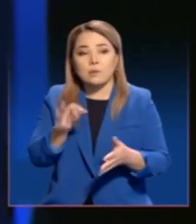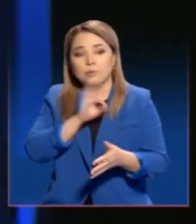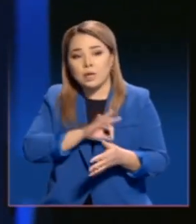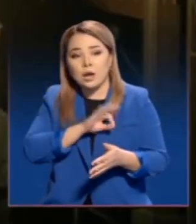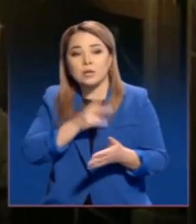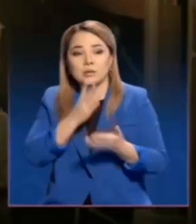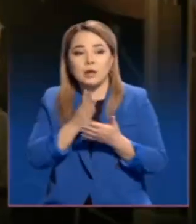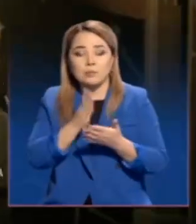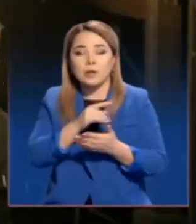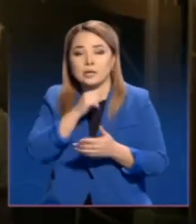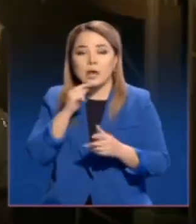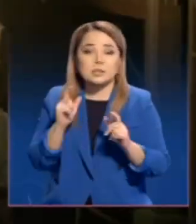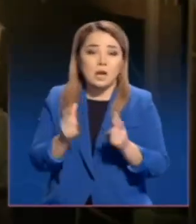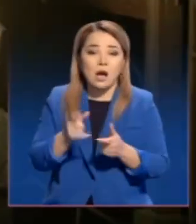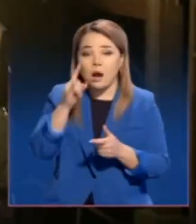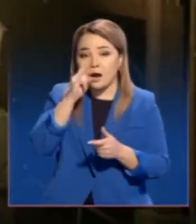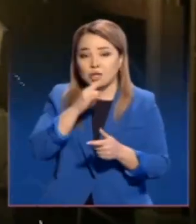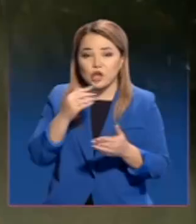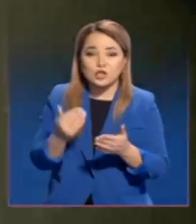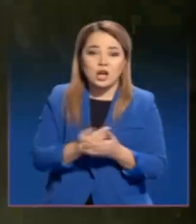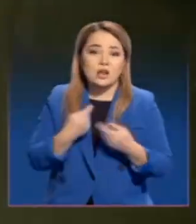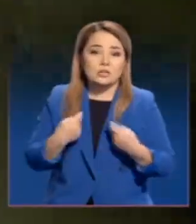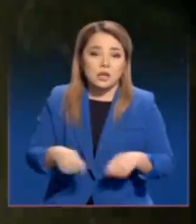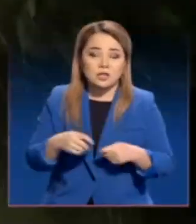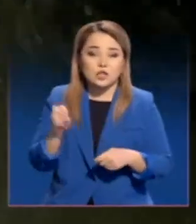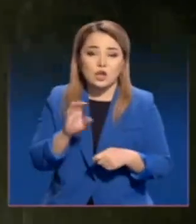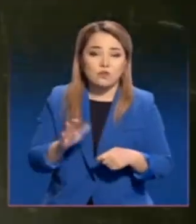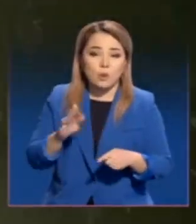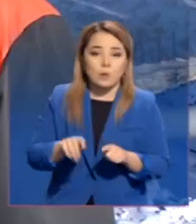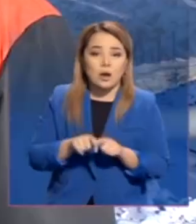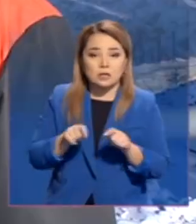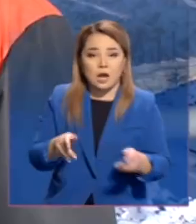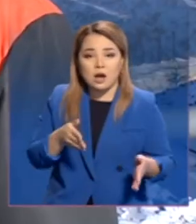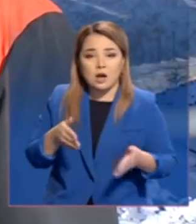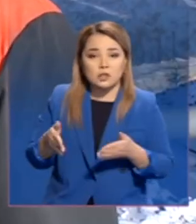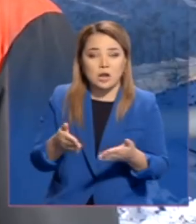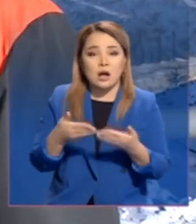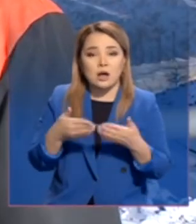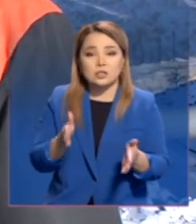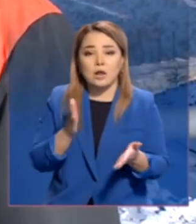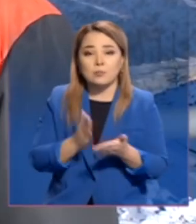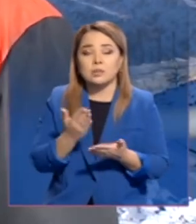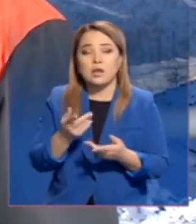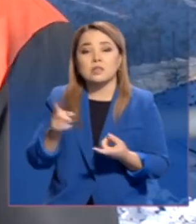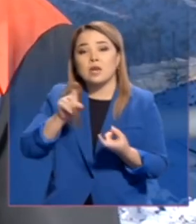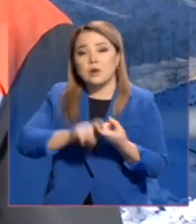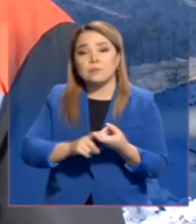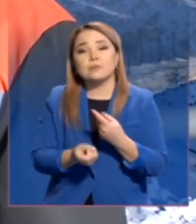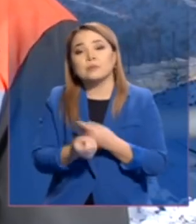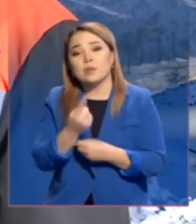санкциясында қалғандықтан Қазақстанға жаңа нарық Европа ашылып отыр.